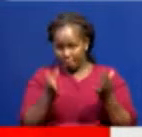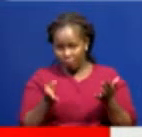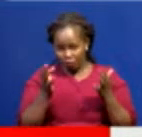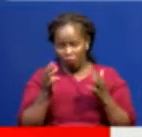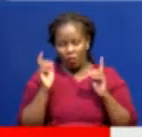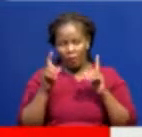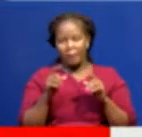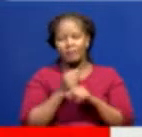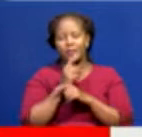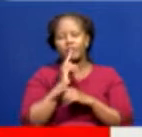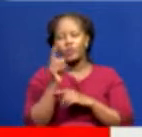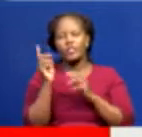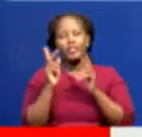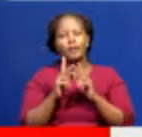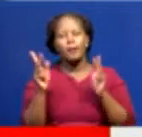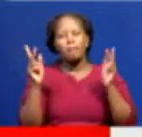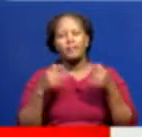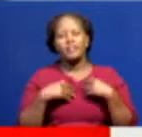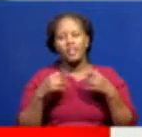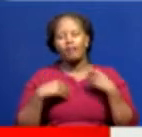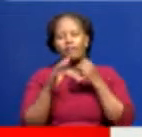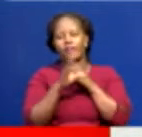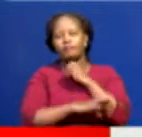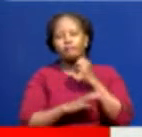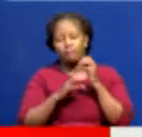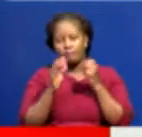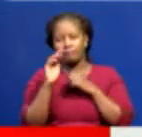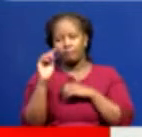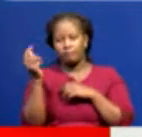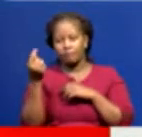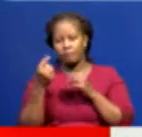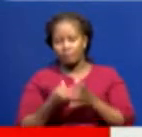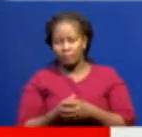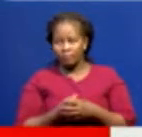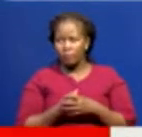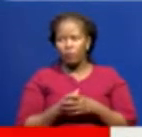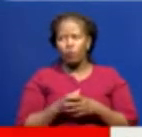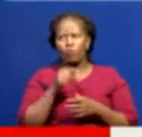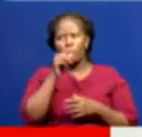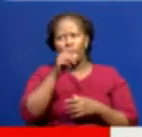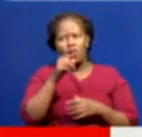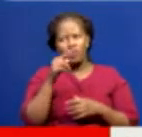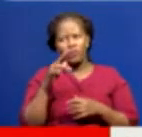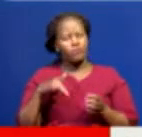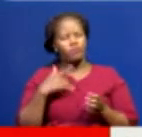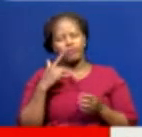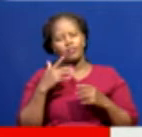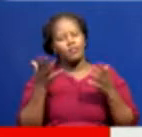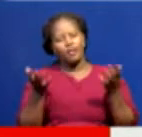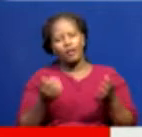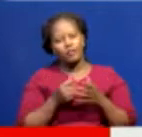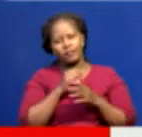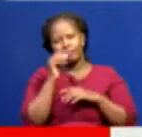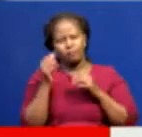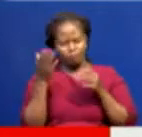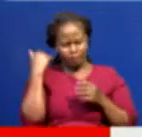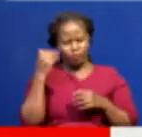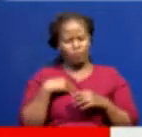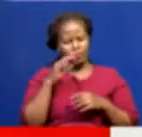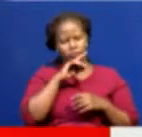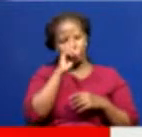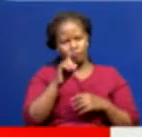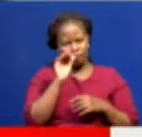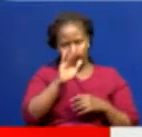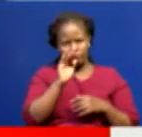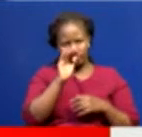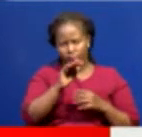tumeleta amani katika taifa letu nzima la Kenya. Na unahisije kuhusu huu msemo? Nilikuwa nimekuuliza awali